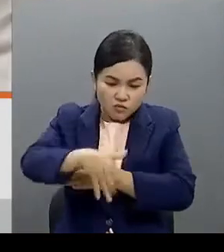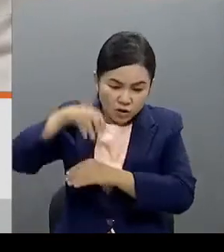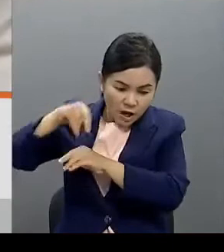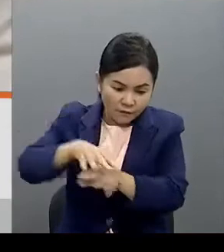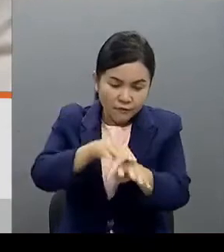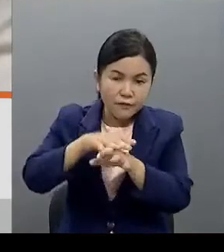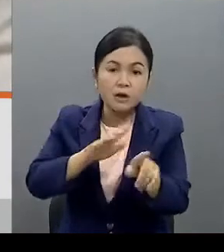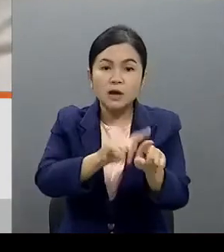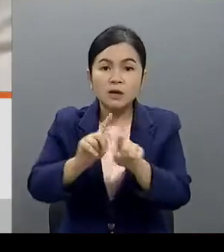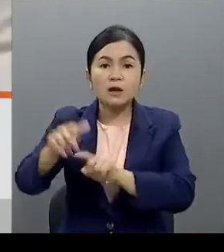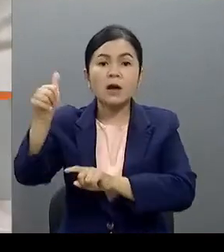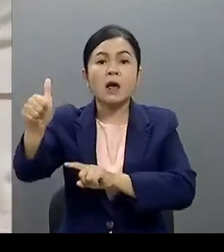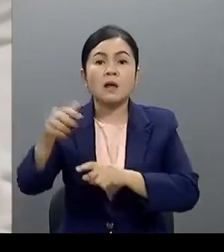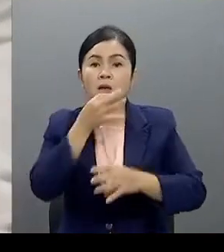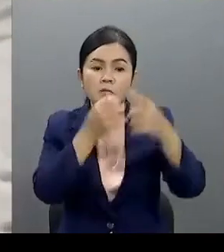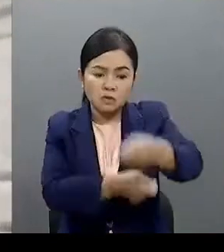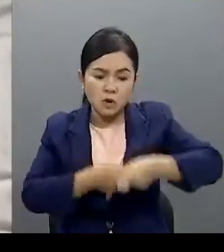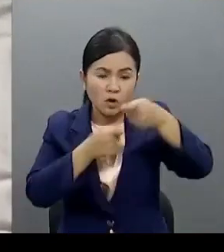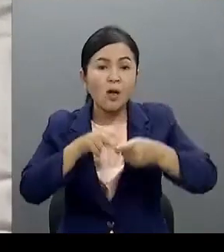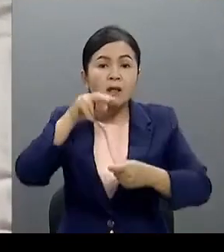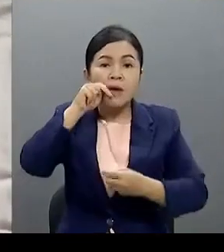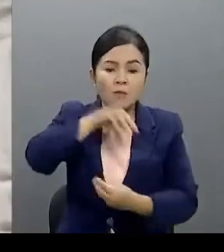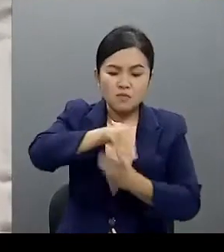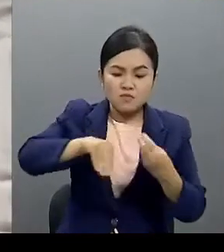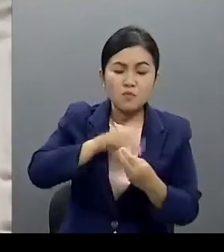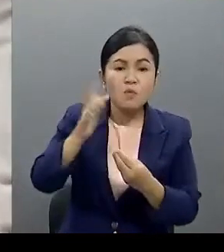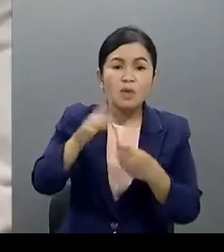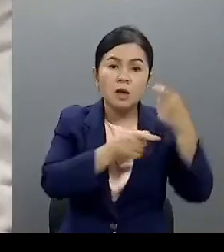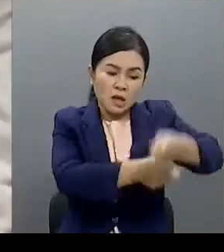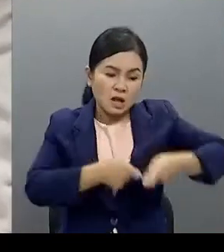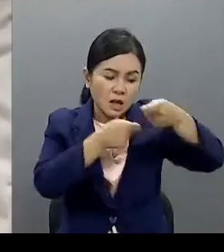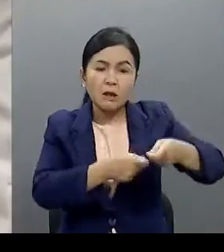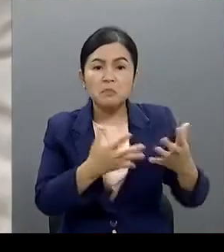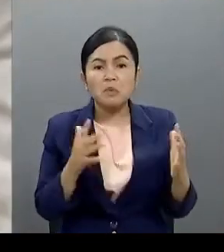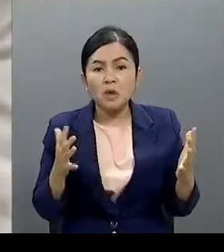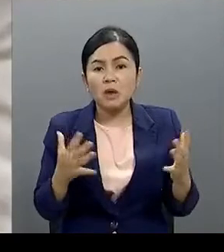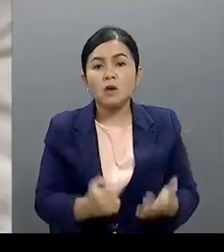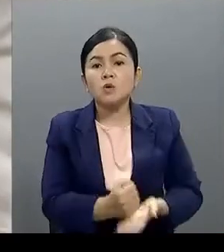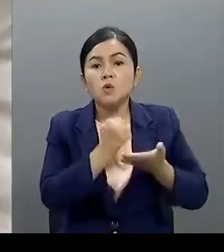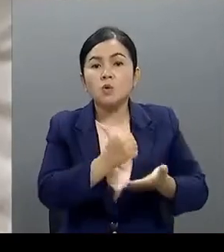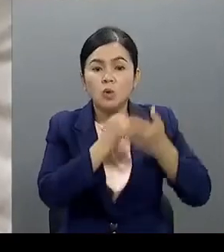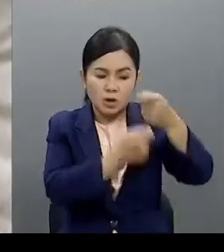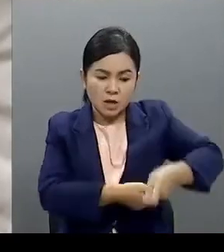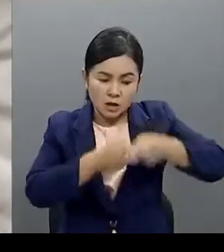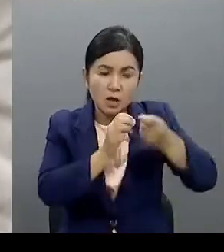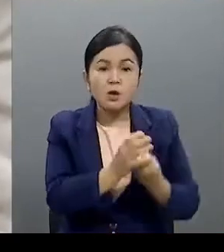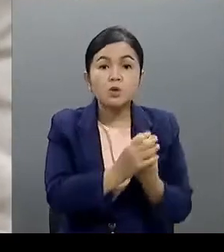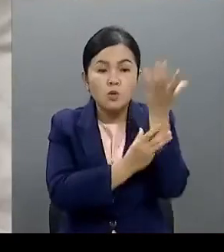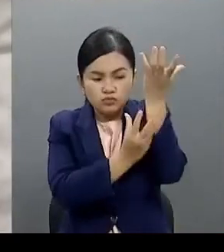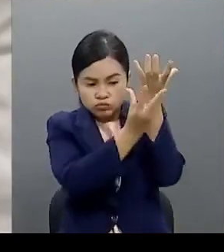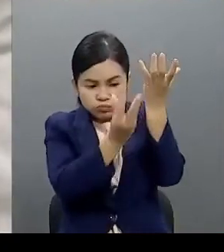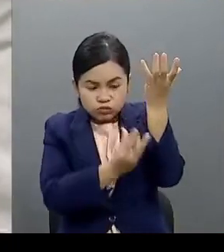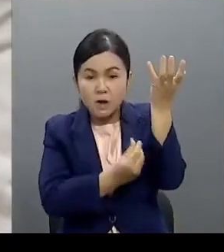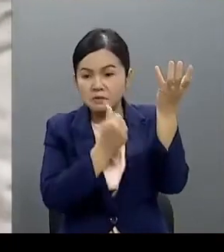แหล่งน้ำให้เขาสามารถมีแหล่งน้ำในการให้ผลผลิตมีคุณภาพมากขึ้น